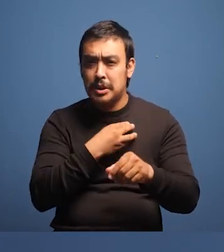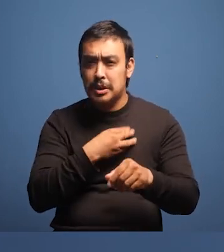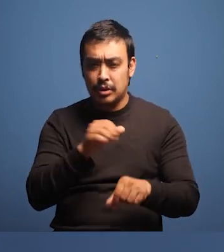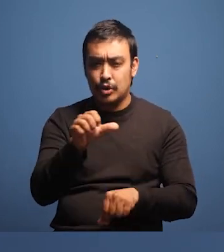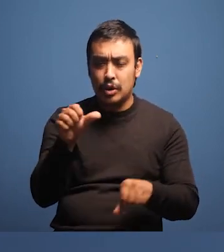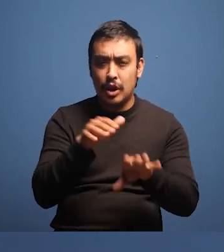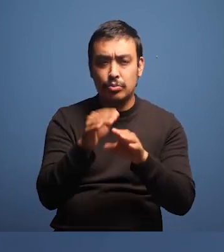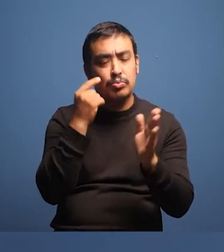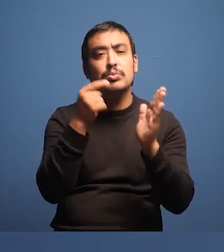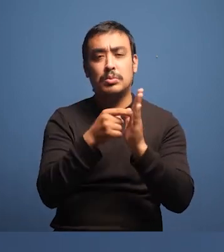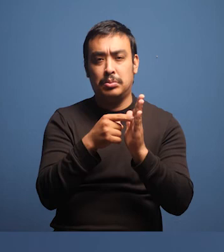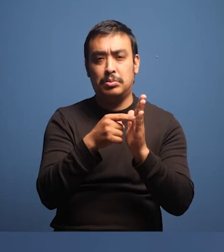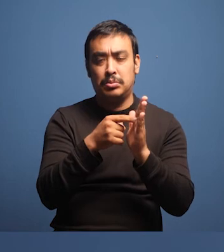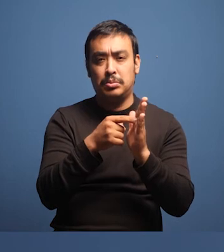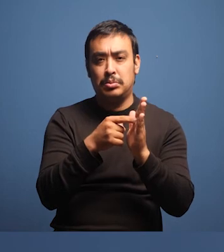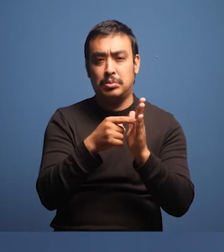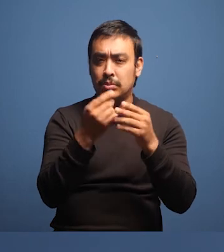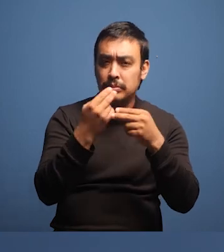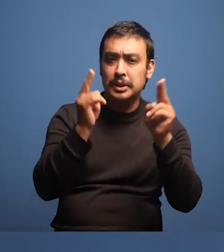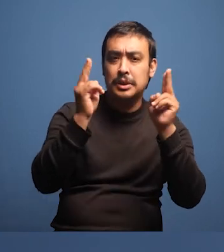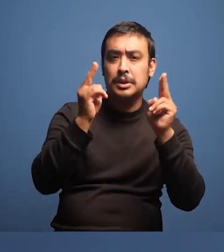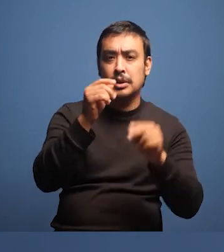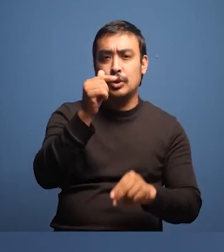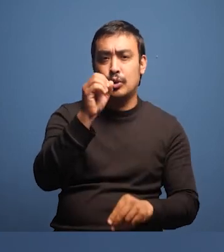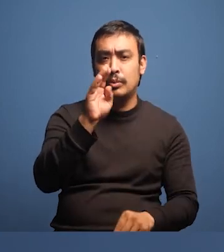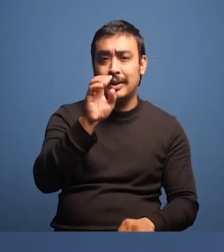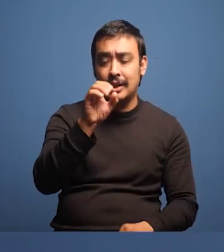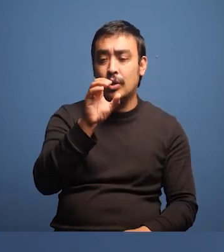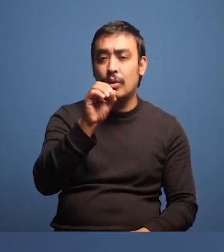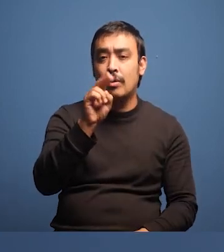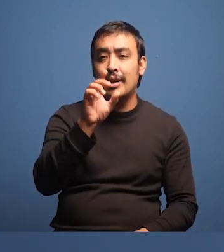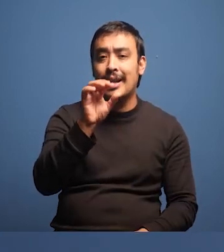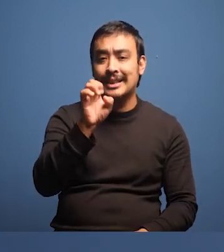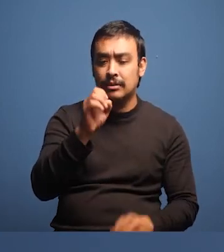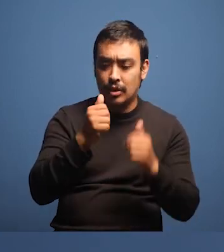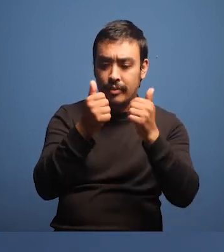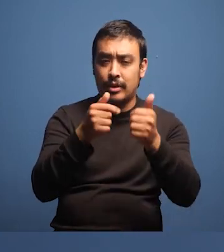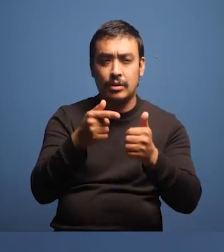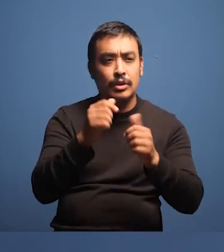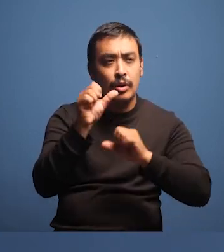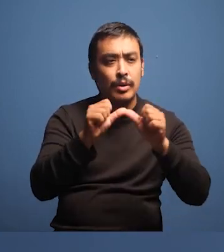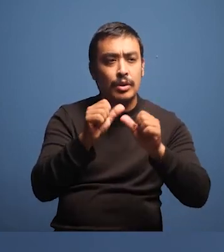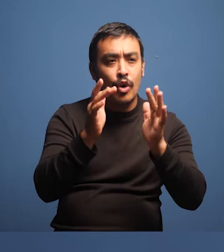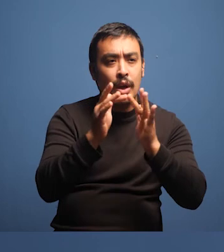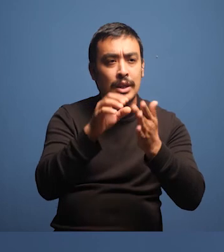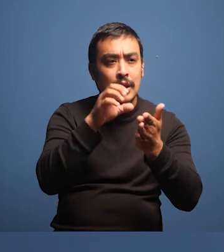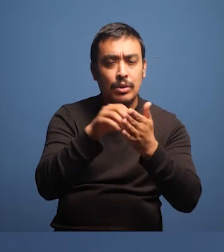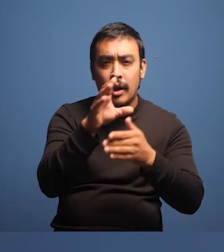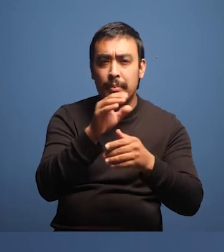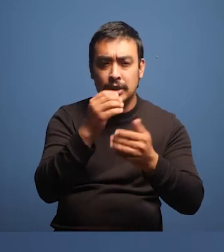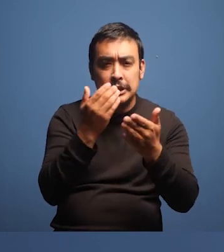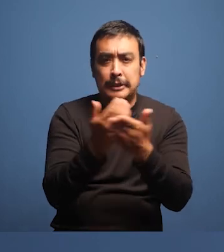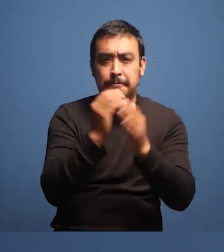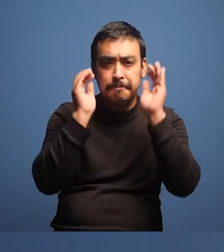चाहिँ अघि पनि भने हाम्रो फ्री टु बी अनलाइन भनेर क्याम्पेन चलिरहेको छ। यो भनेको एन्ड हुने क्याम्पेन है, जबसम्म चाहिँ हाम्रो अनलाइन प्लेटफर्महरू हामी सबैको लागि सेफ